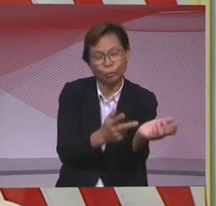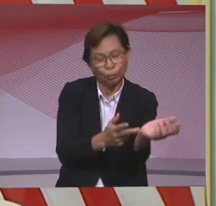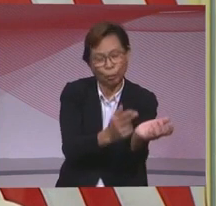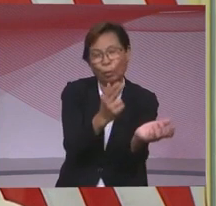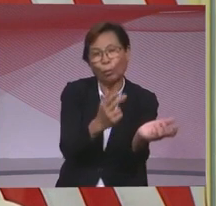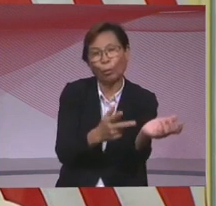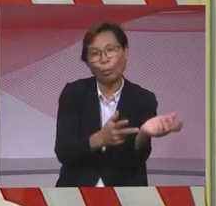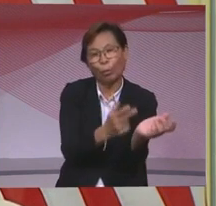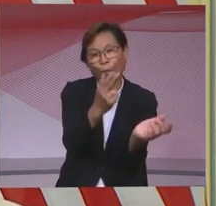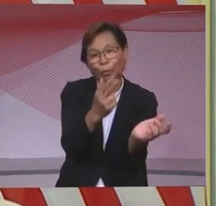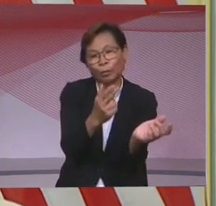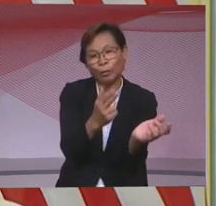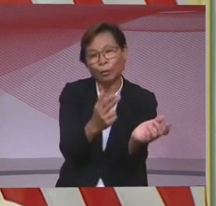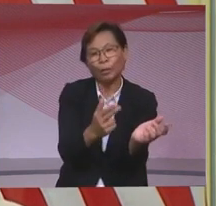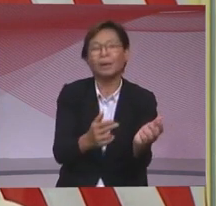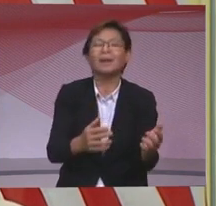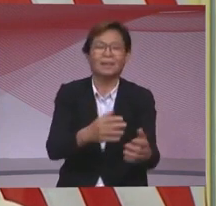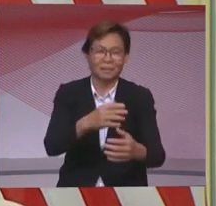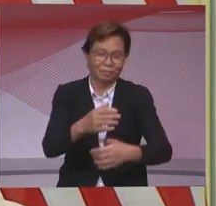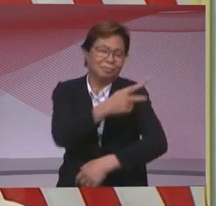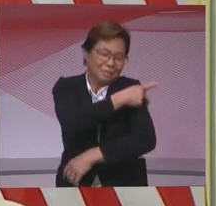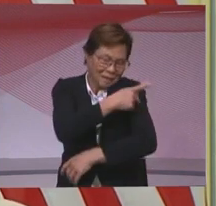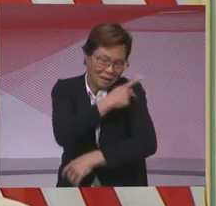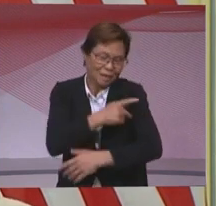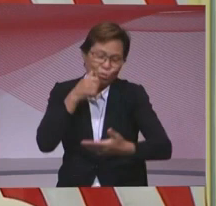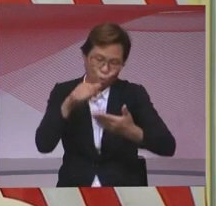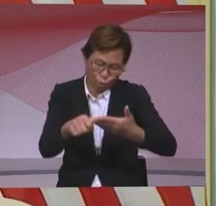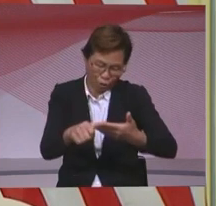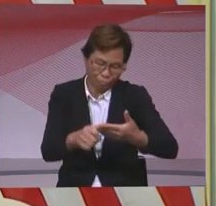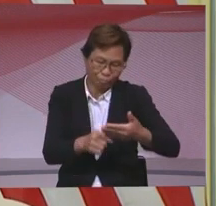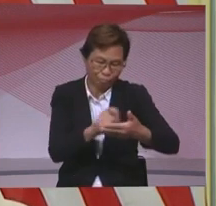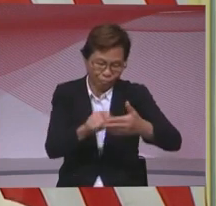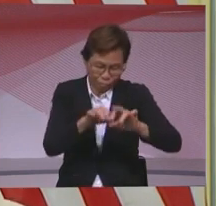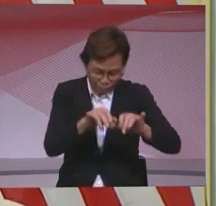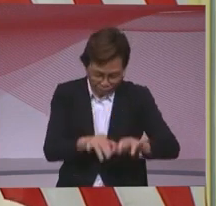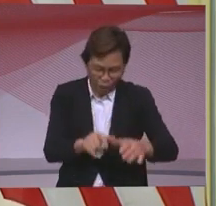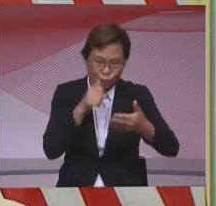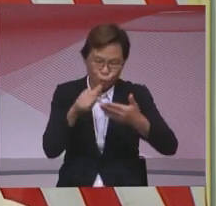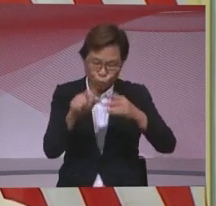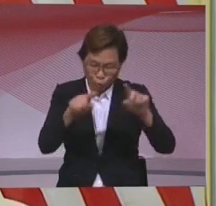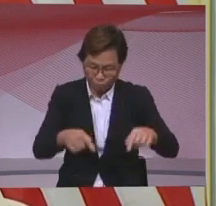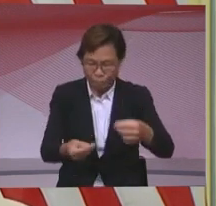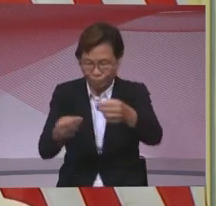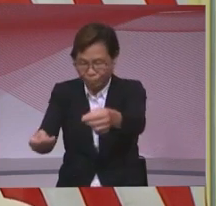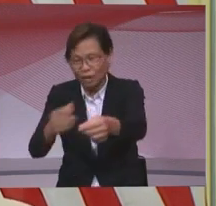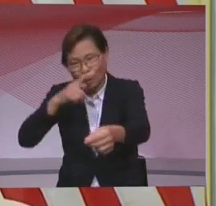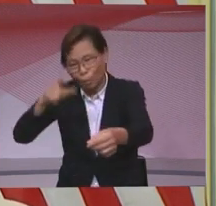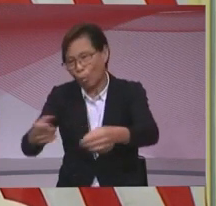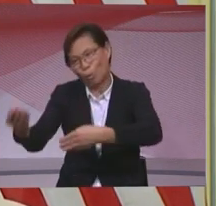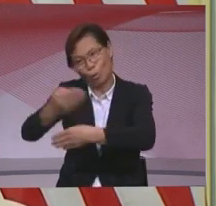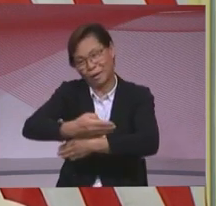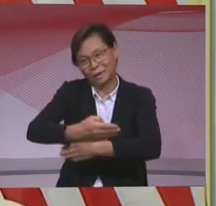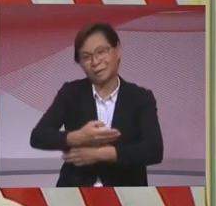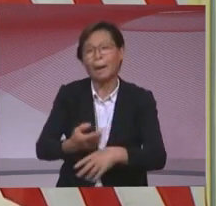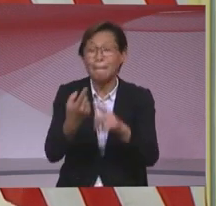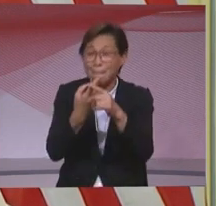gelang tersebut, dan pejabat kesihatan akan mengeluarkan surat pelepasan kepada mereka. Jadi mereka tidak perlu di kuarantin. Walau